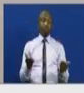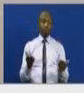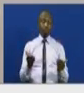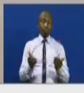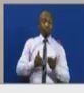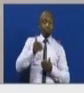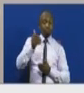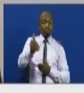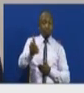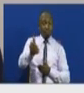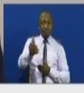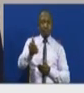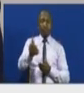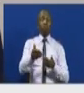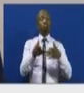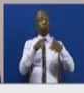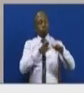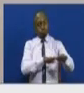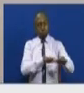ilichopelekea kifo chake.